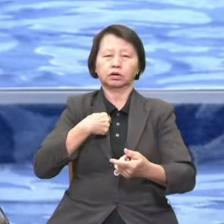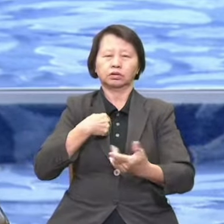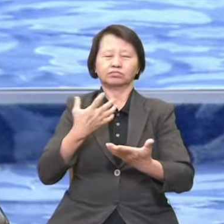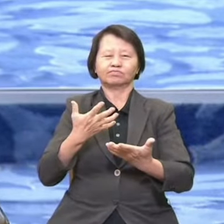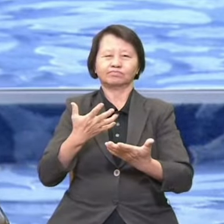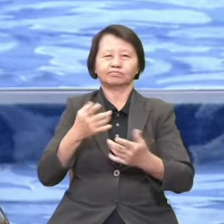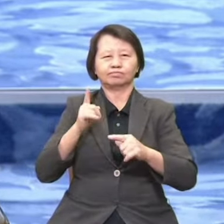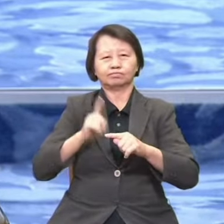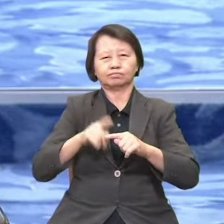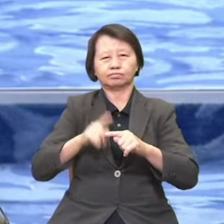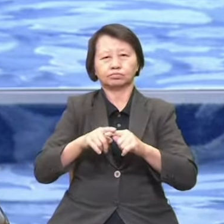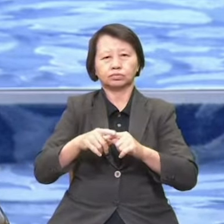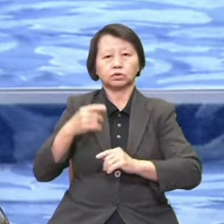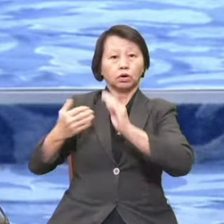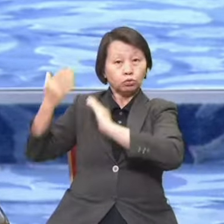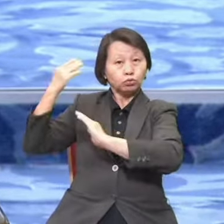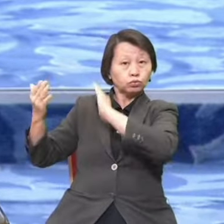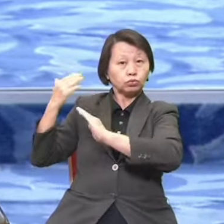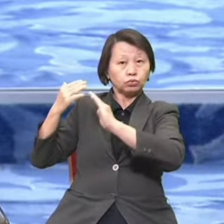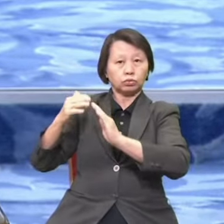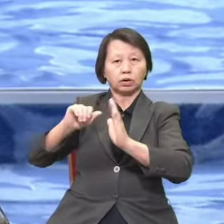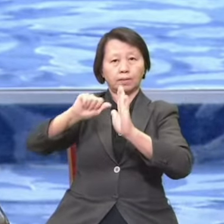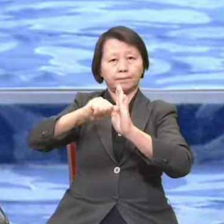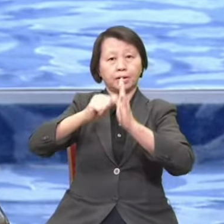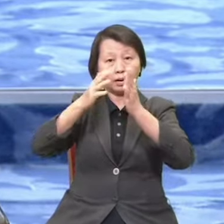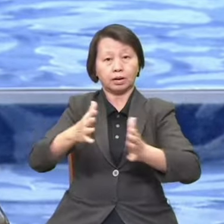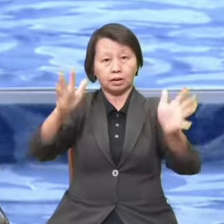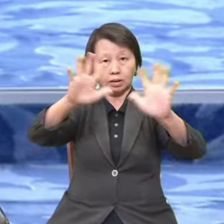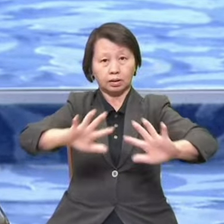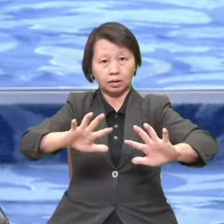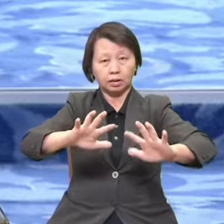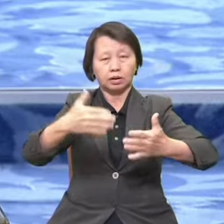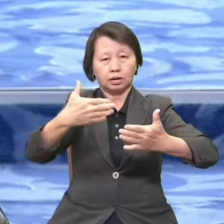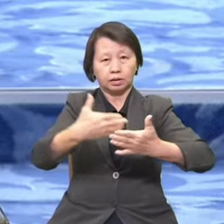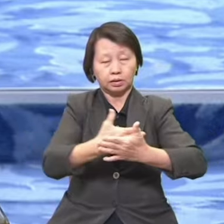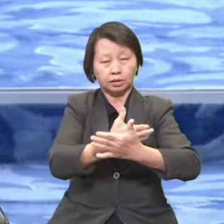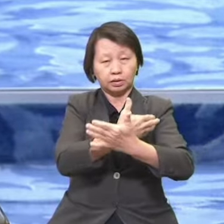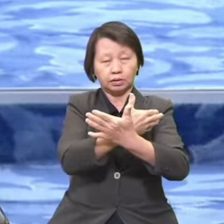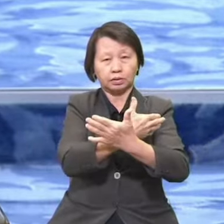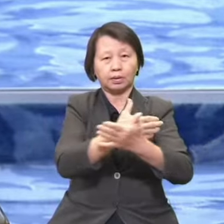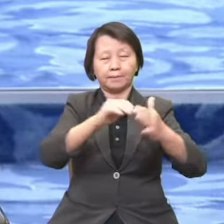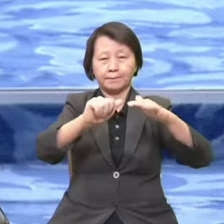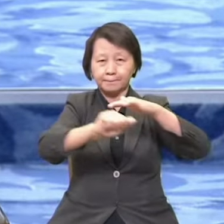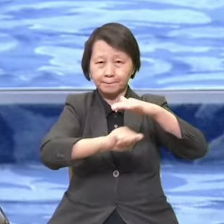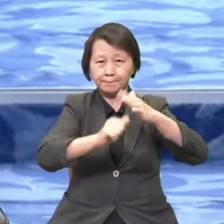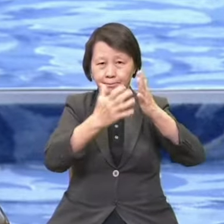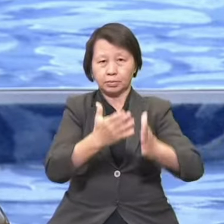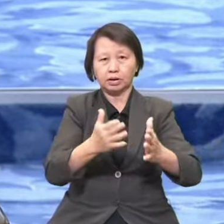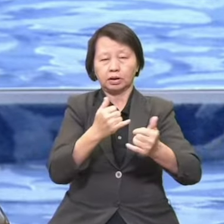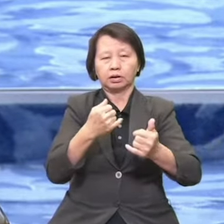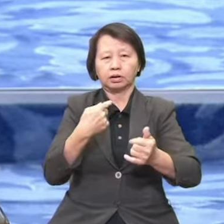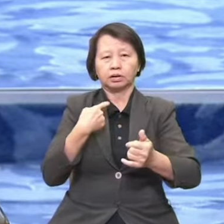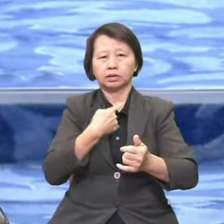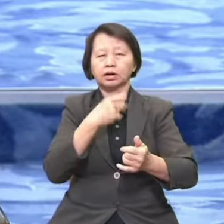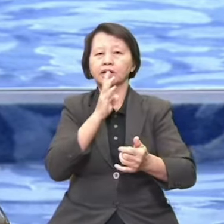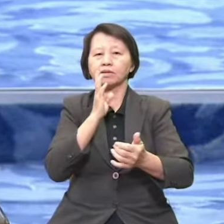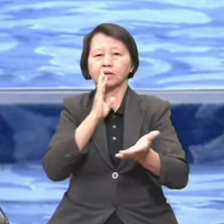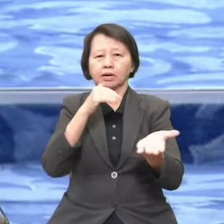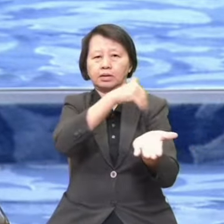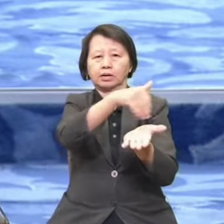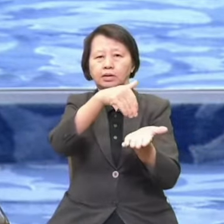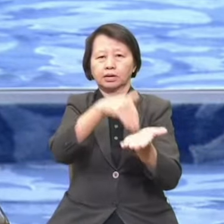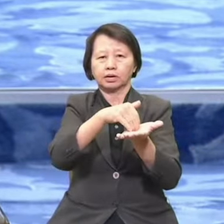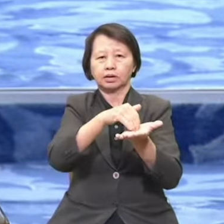prinsip asal dulu pengasas ASEAN menyebut neutrality tapi kita sebut sekarang sentraliity